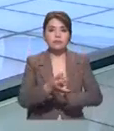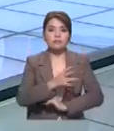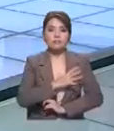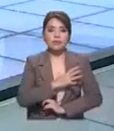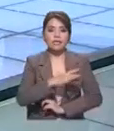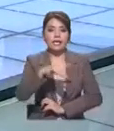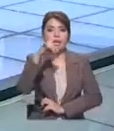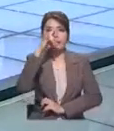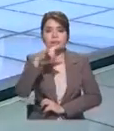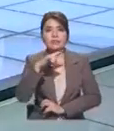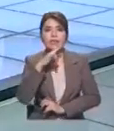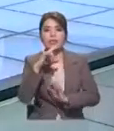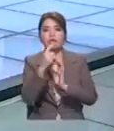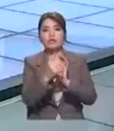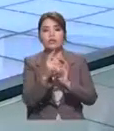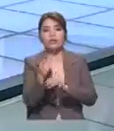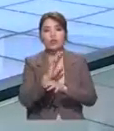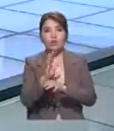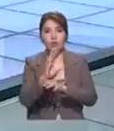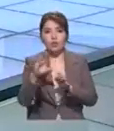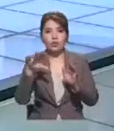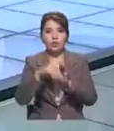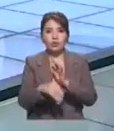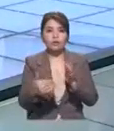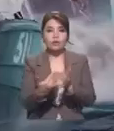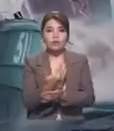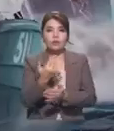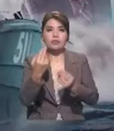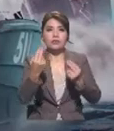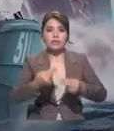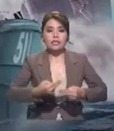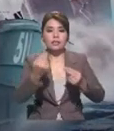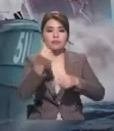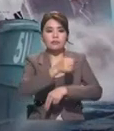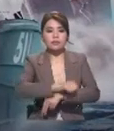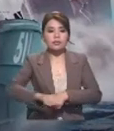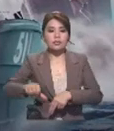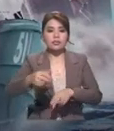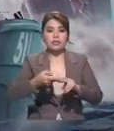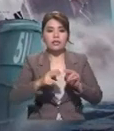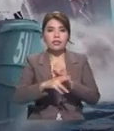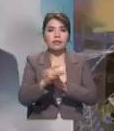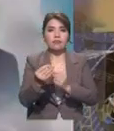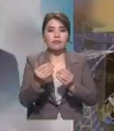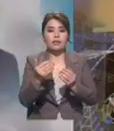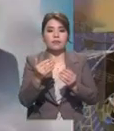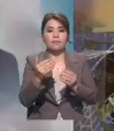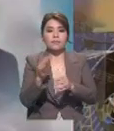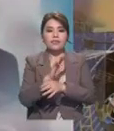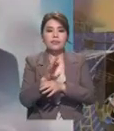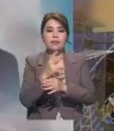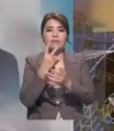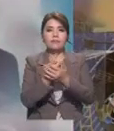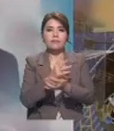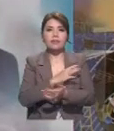Қазақ кино қоржыны тағы бір телехикаямен толықты. Астанада шекарашылар туралы түсірілген сериалдың жабық көрсетілімі болды. «По синим